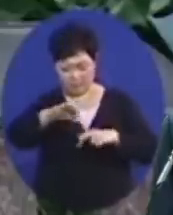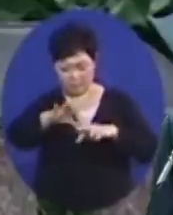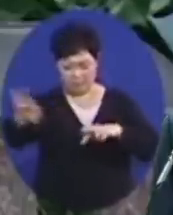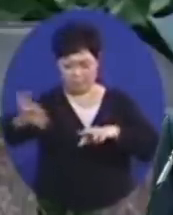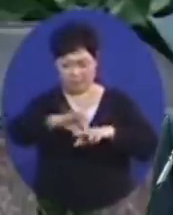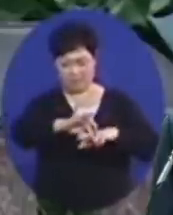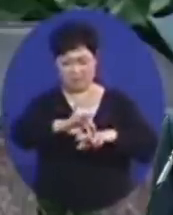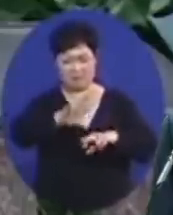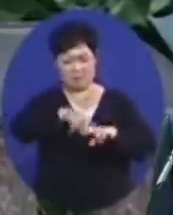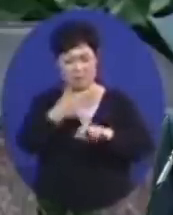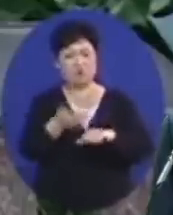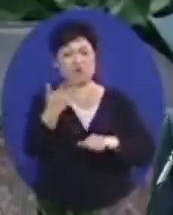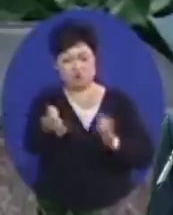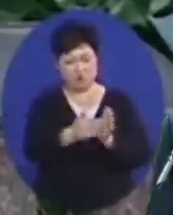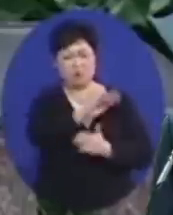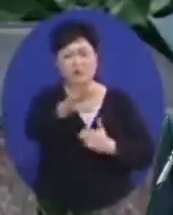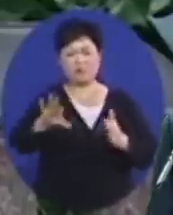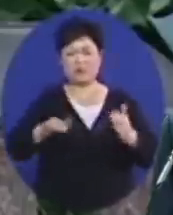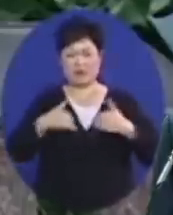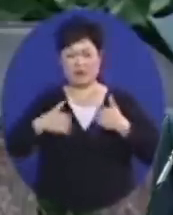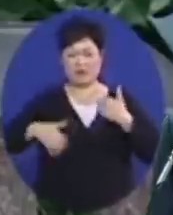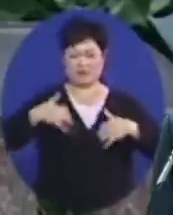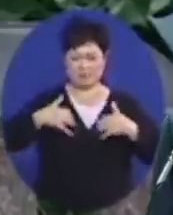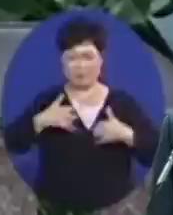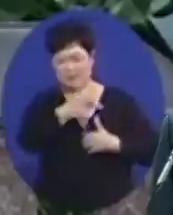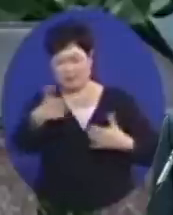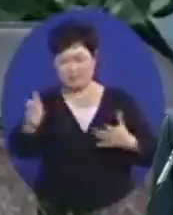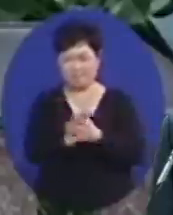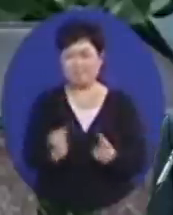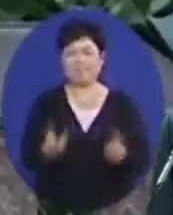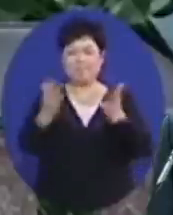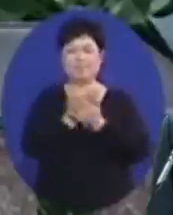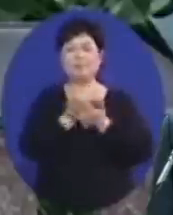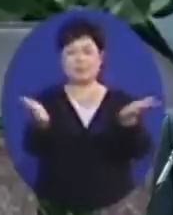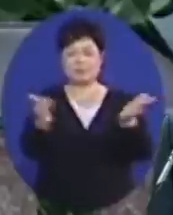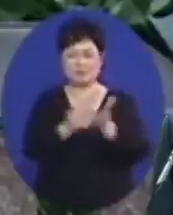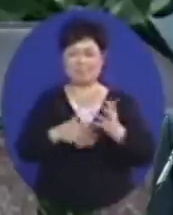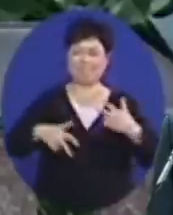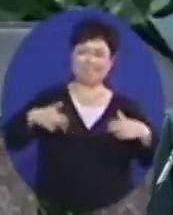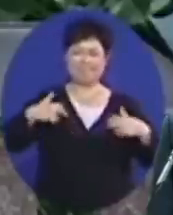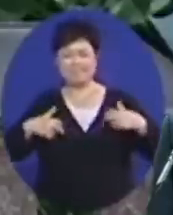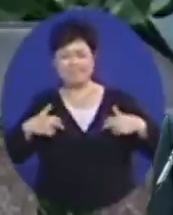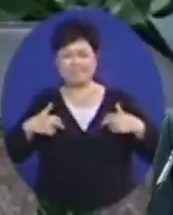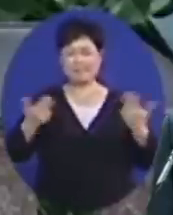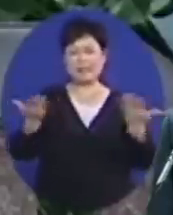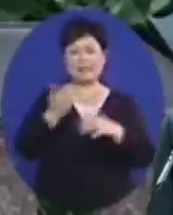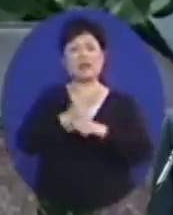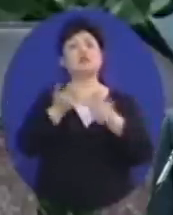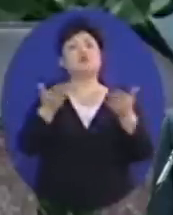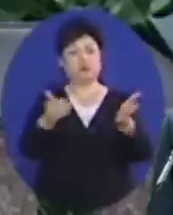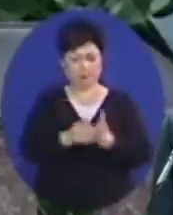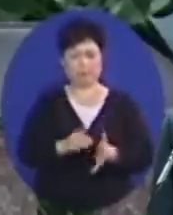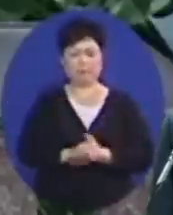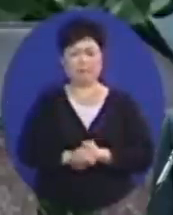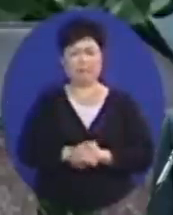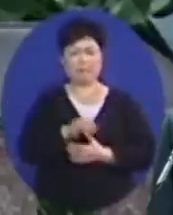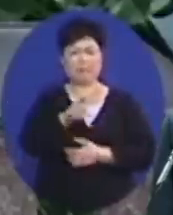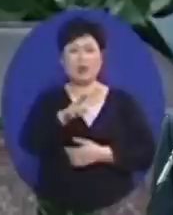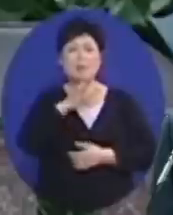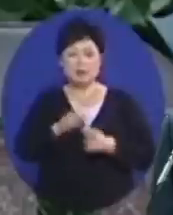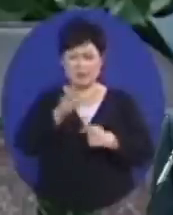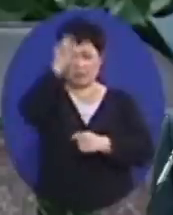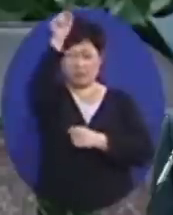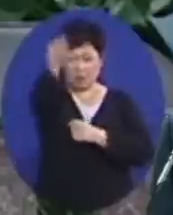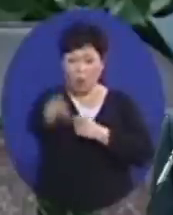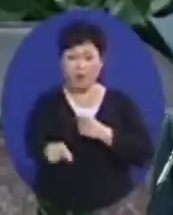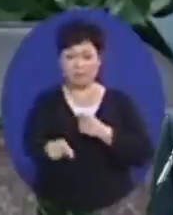끼워주시고 우리에게 기쁨의 큰 잔치를 베풀어주시고 즐거워하는 일을 해주시는 것입니다. 이것만이 영원한